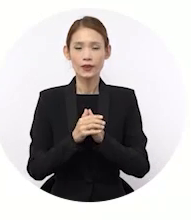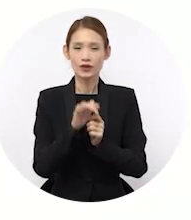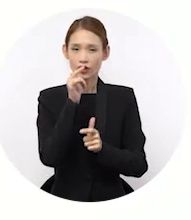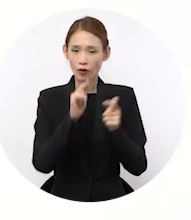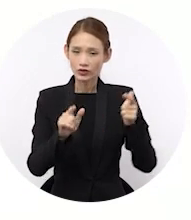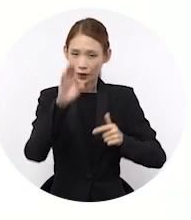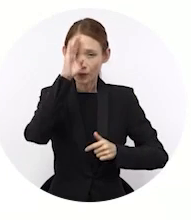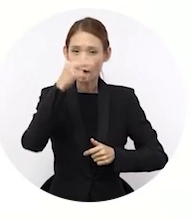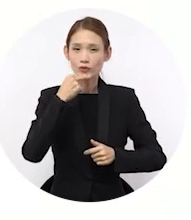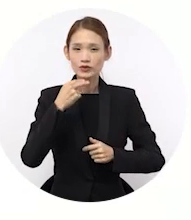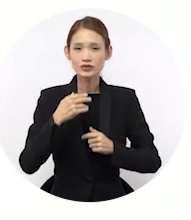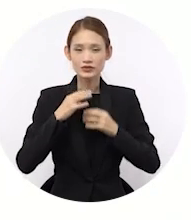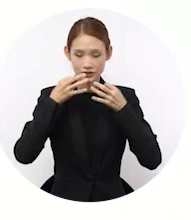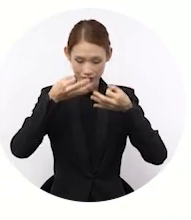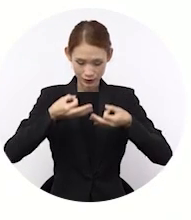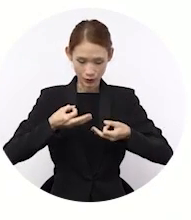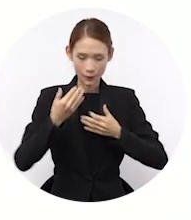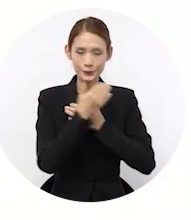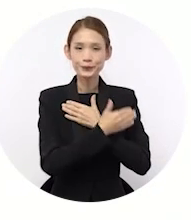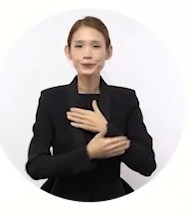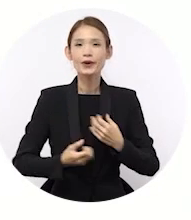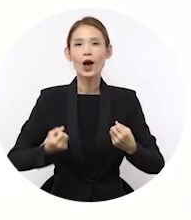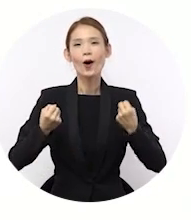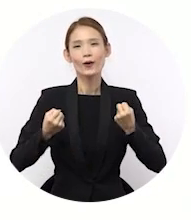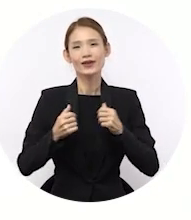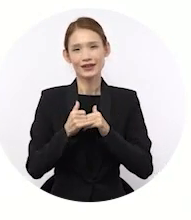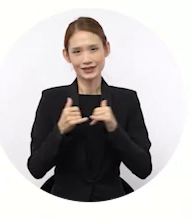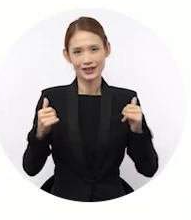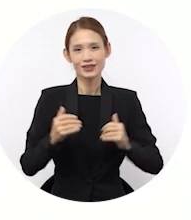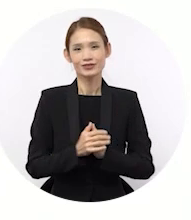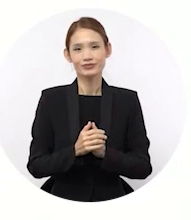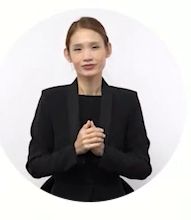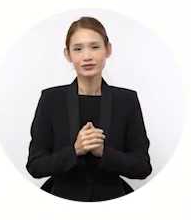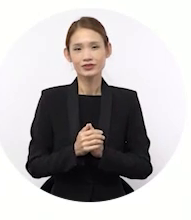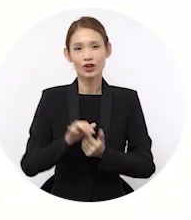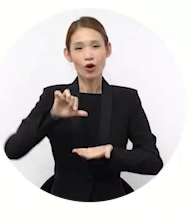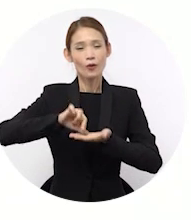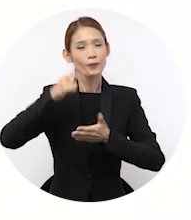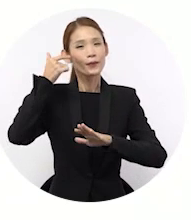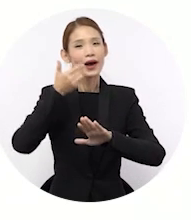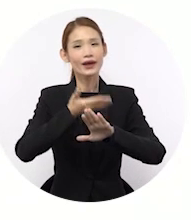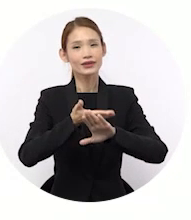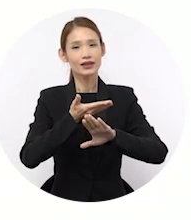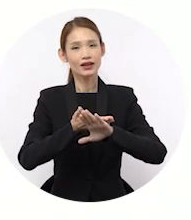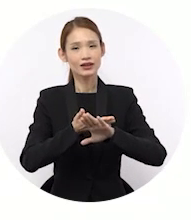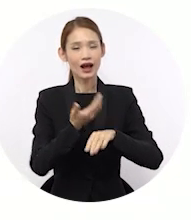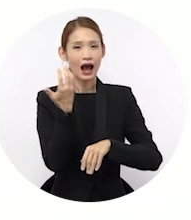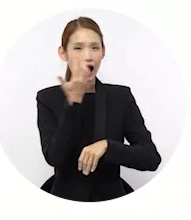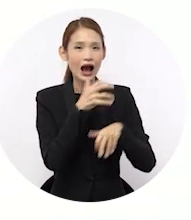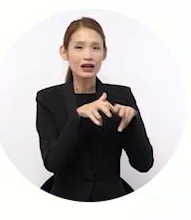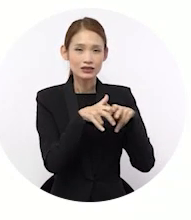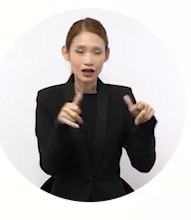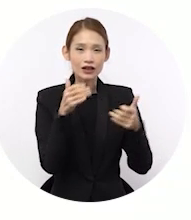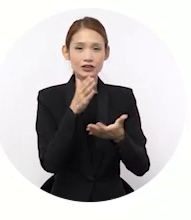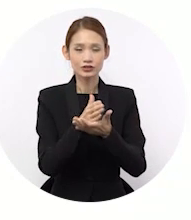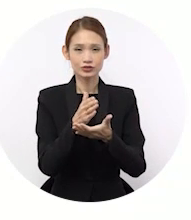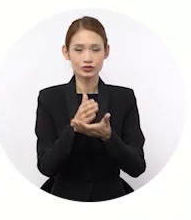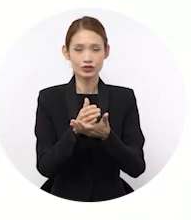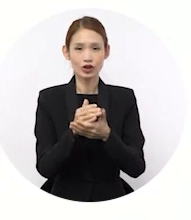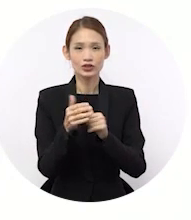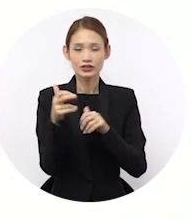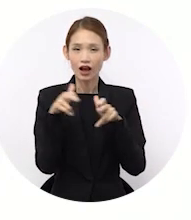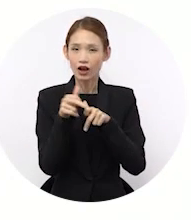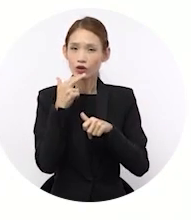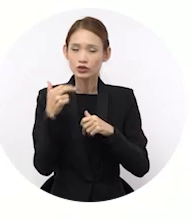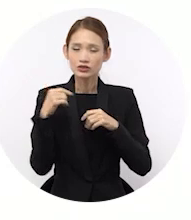저는 잔병치레가 없는 저 스스로를 매우 건강한 사람이라고 생각을 하고 있어요. 거꾸로 장애가 없는 비장애인들 중에